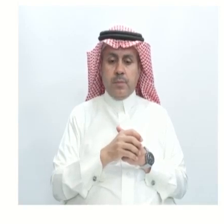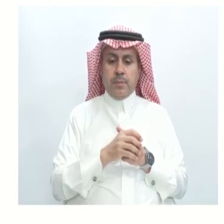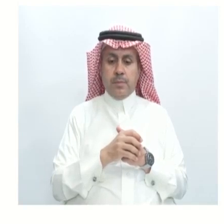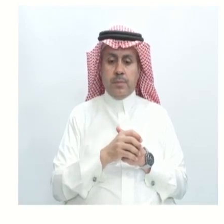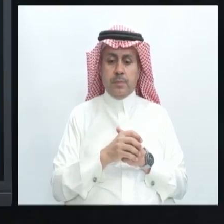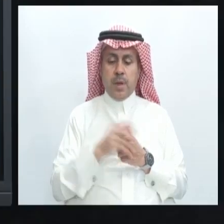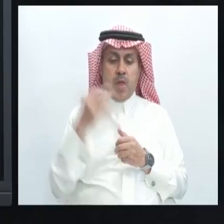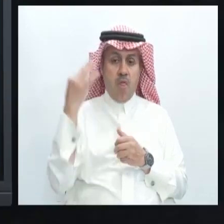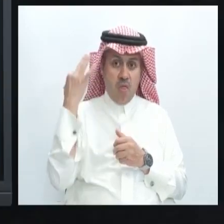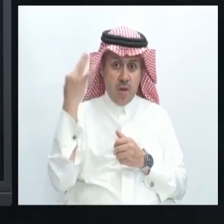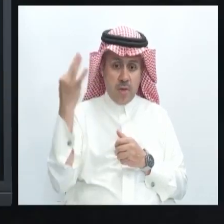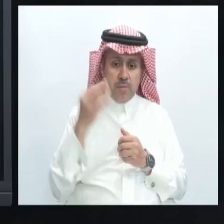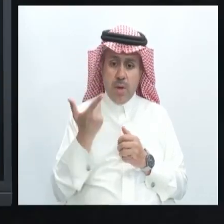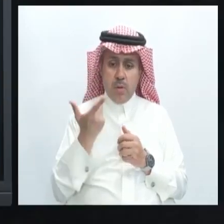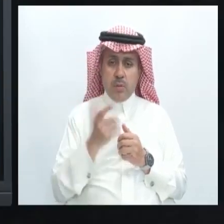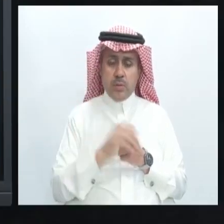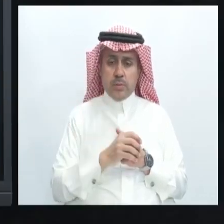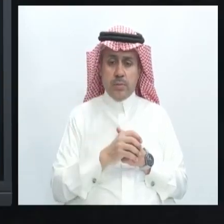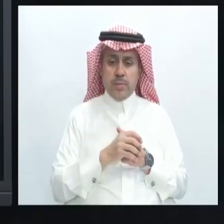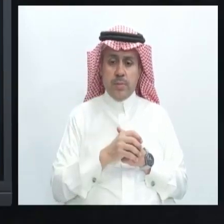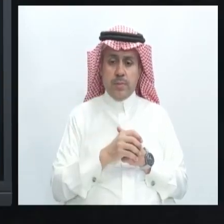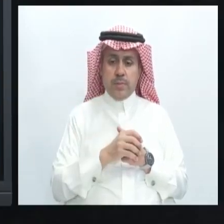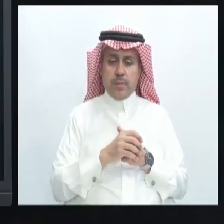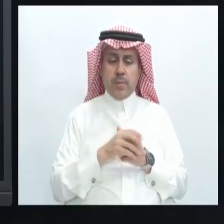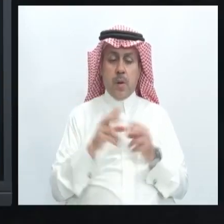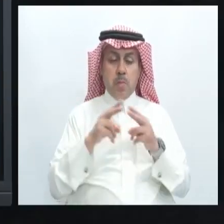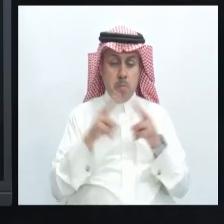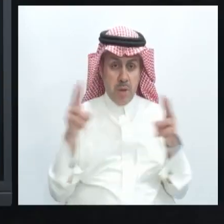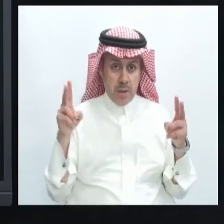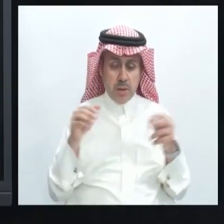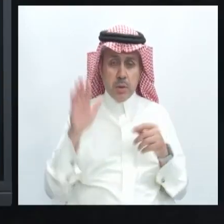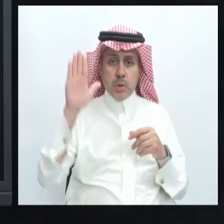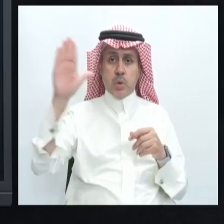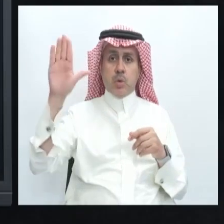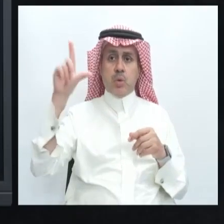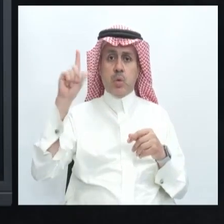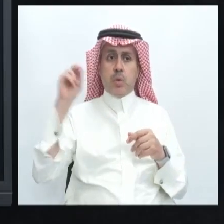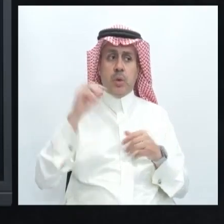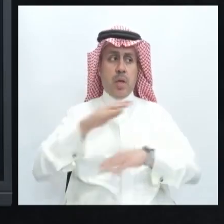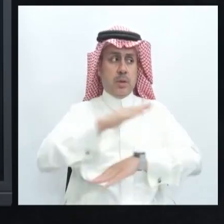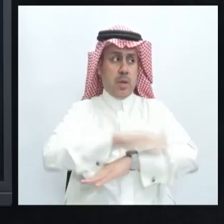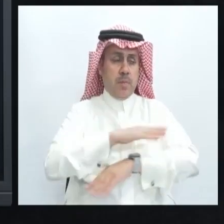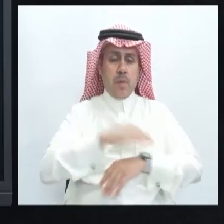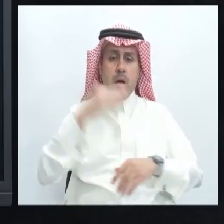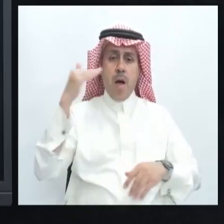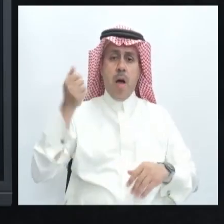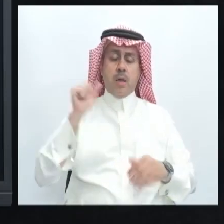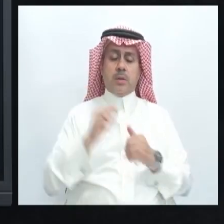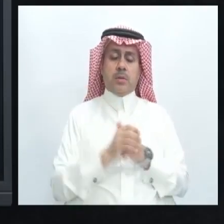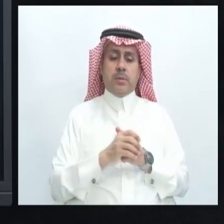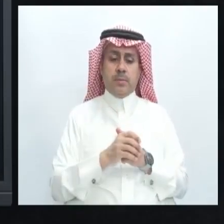النوع الثالث ما هو ذكرنا انها السلطه التنظيميه تختص بماذا السلطه التنظيميه